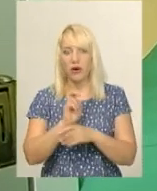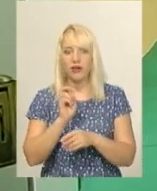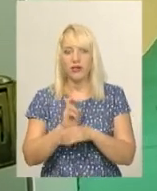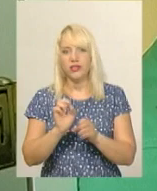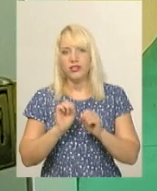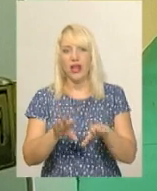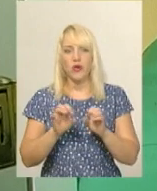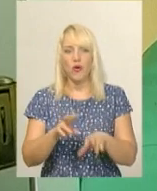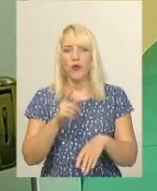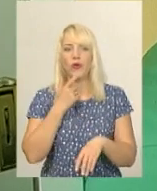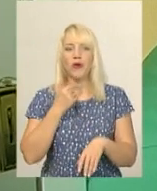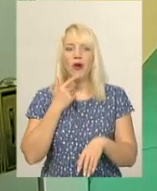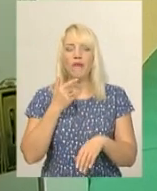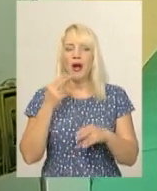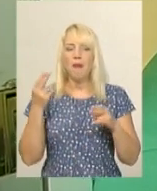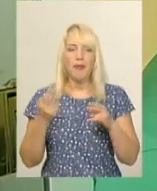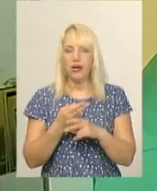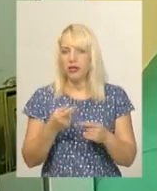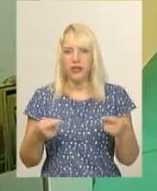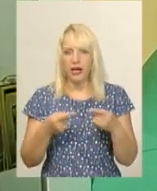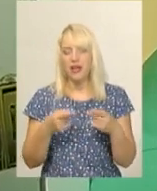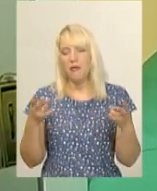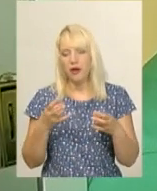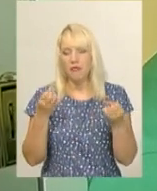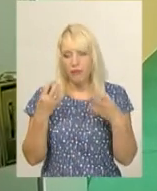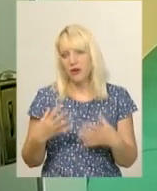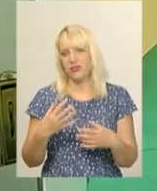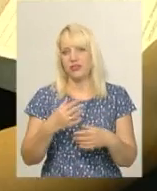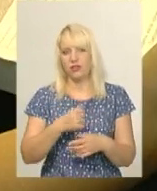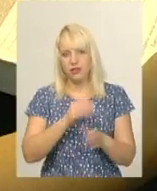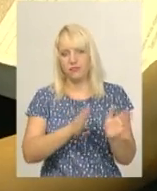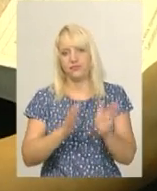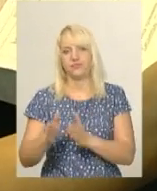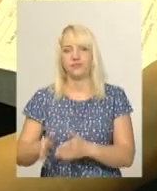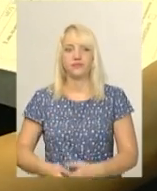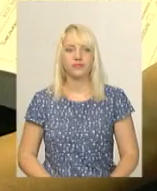просто так здавати кров без конкретної потреби, а просто з певною регулярністю.